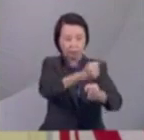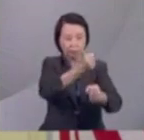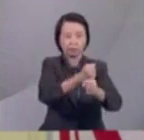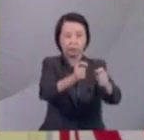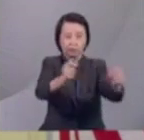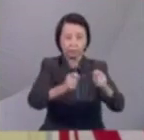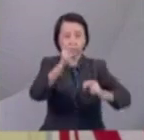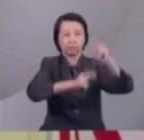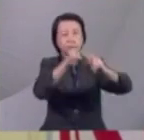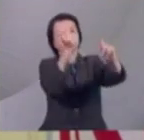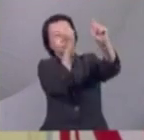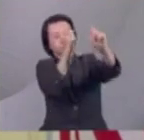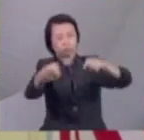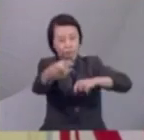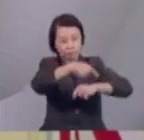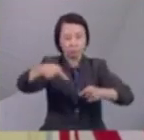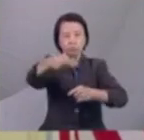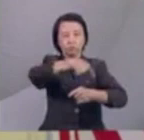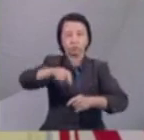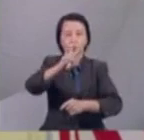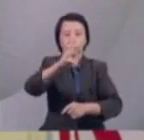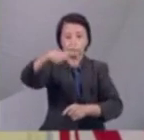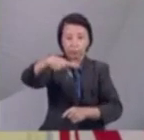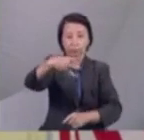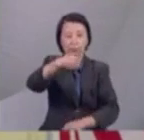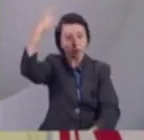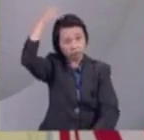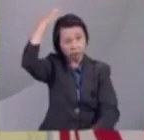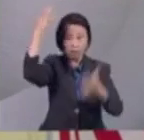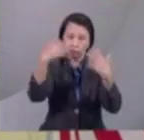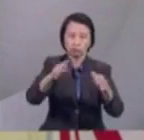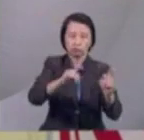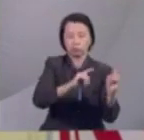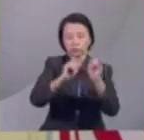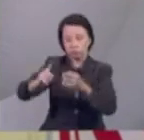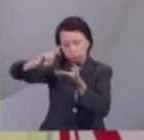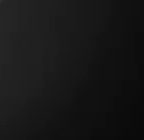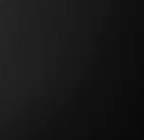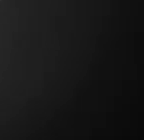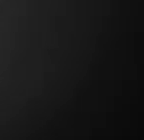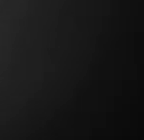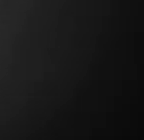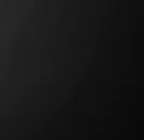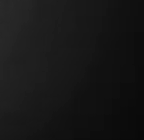tapak binaan di wilayah Persekutuan dan Selangor telah pun disaring.